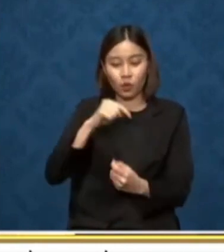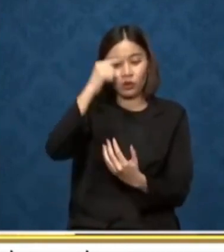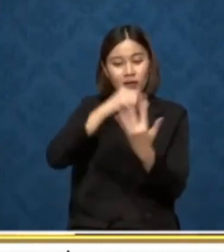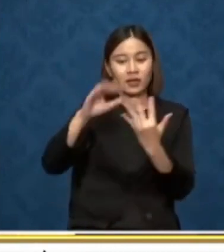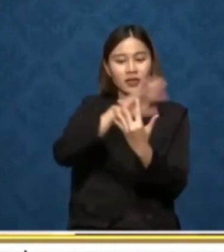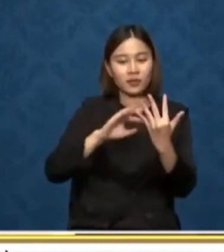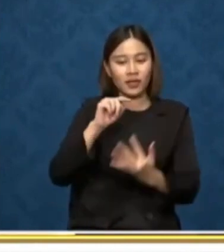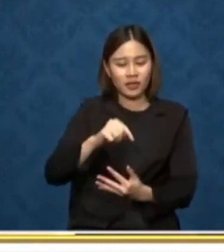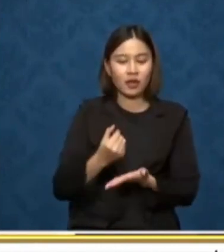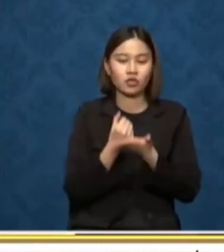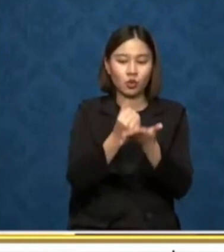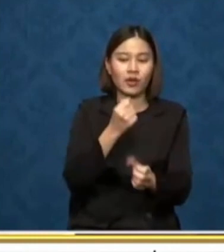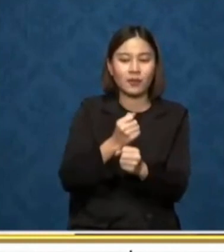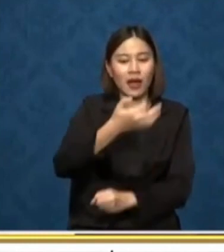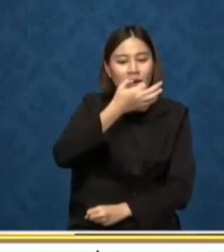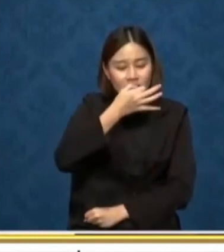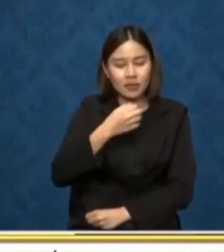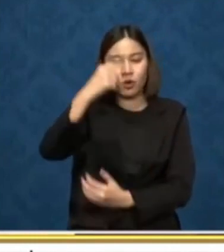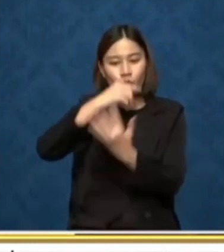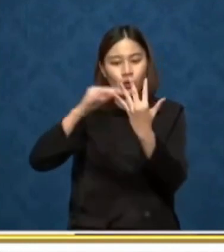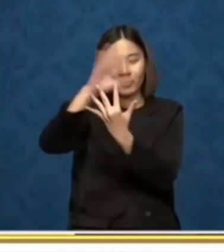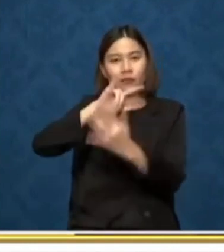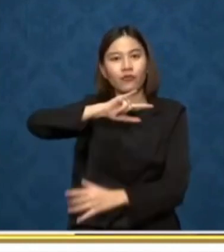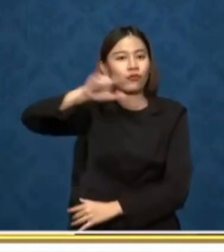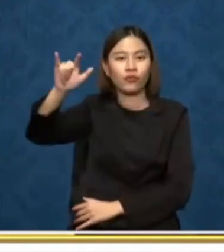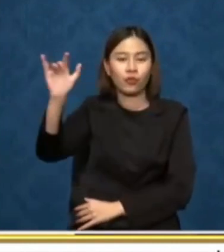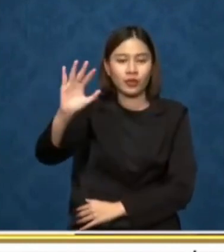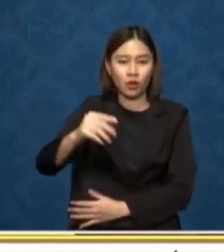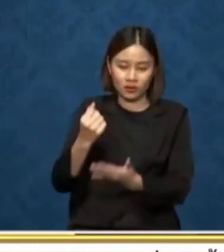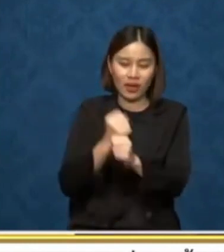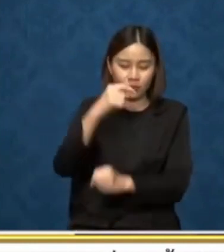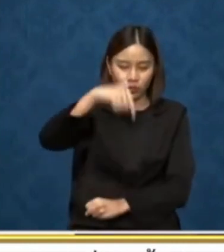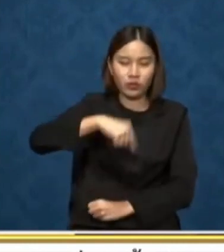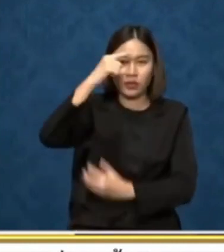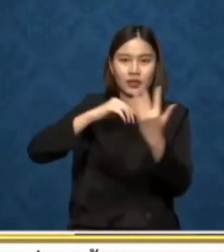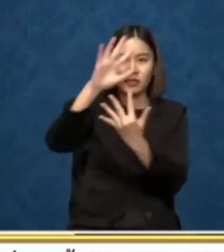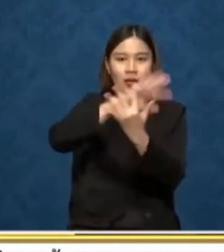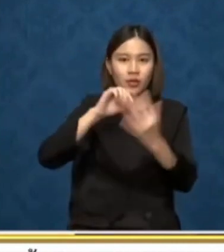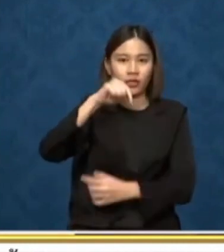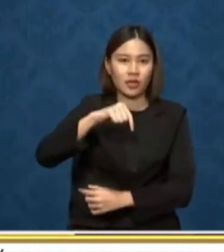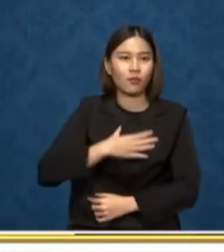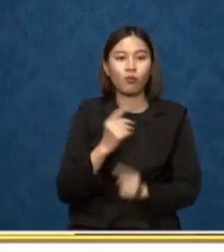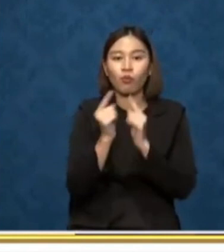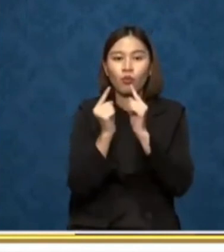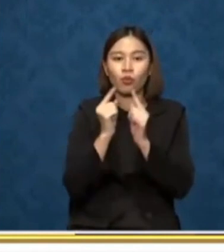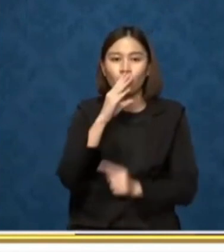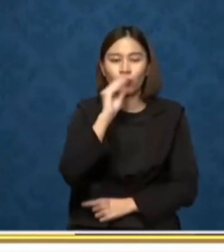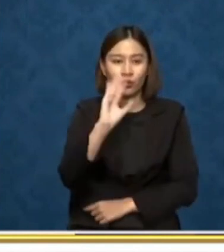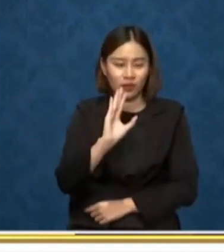จะเป็นการสร้างงานโดยที่คนไทยไม่ต้องออกไปต่างประเทศสร้างประเทศเราเองนะครับผมเองนี่ไม่ใช่คุยนะครับ